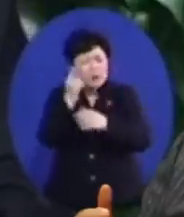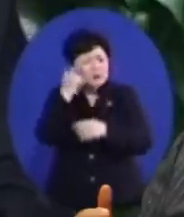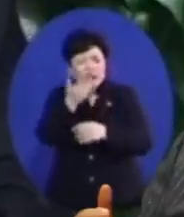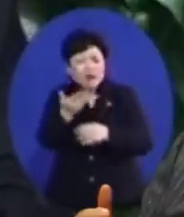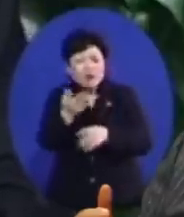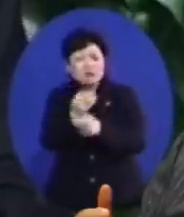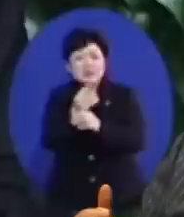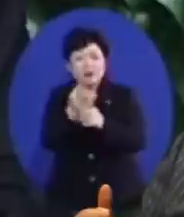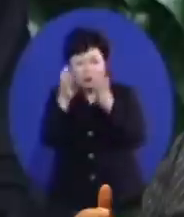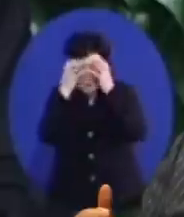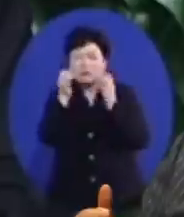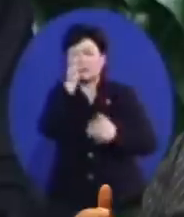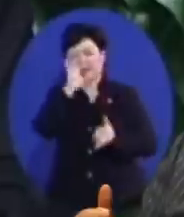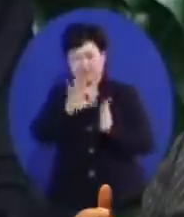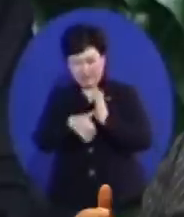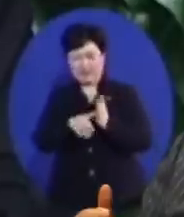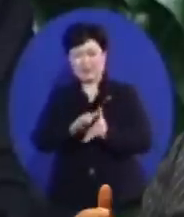고통스러울 때,